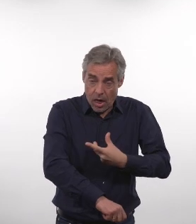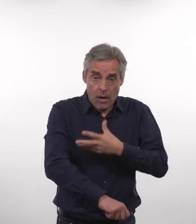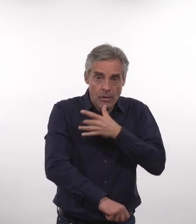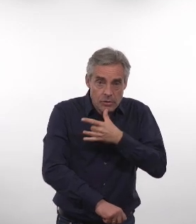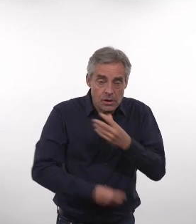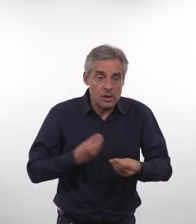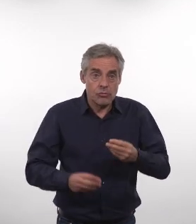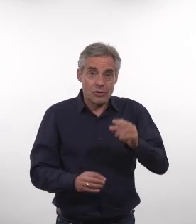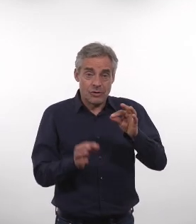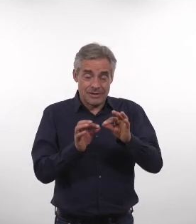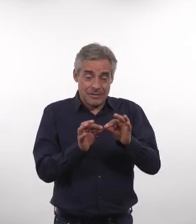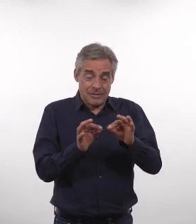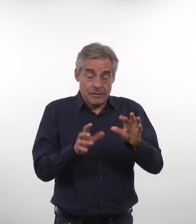fonctionner.